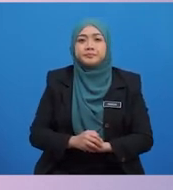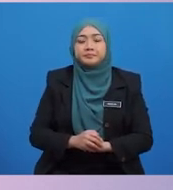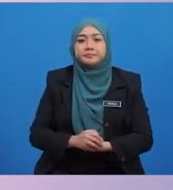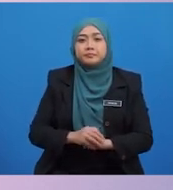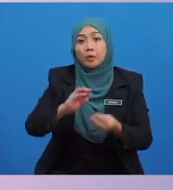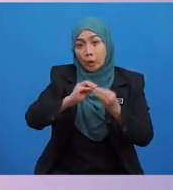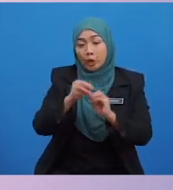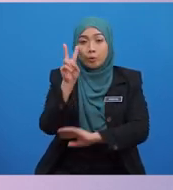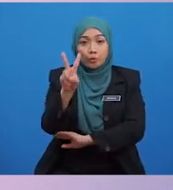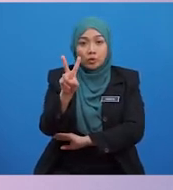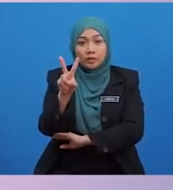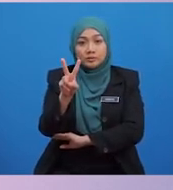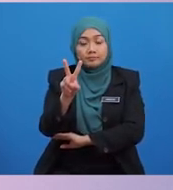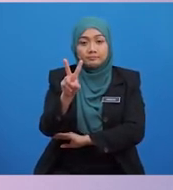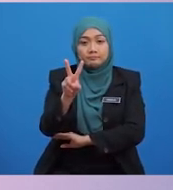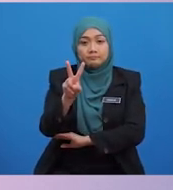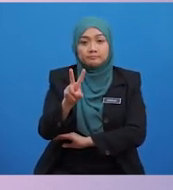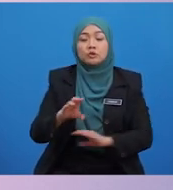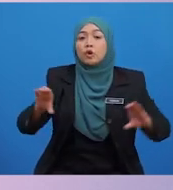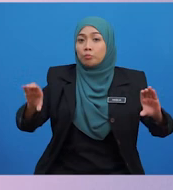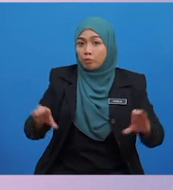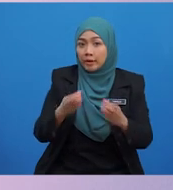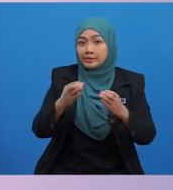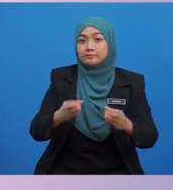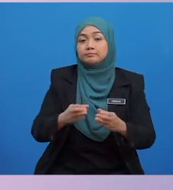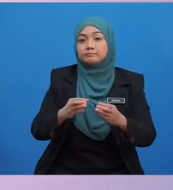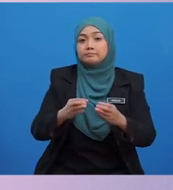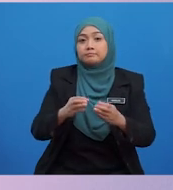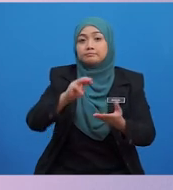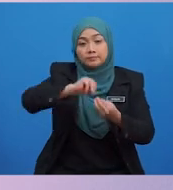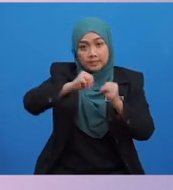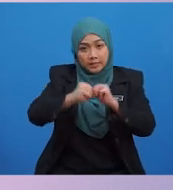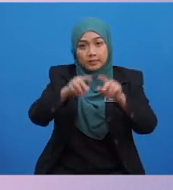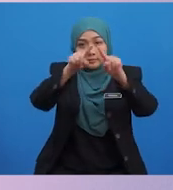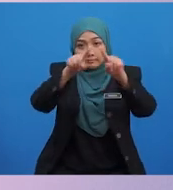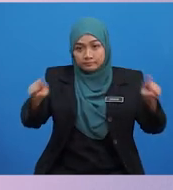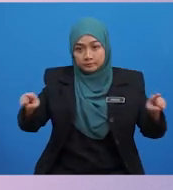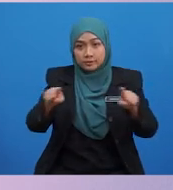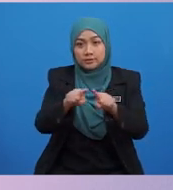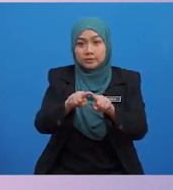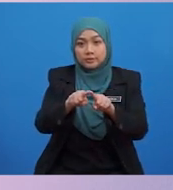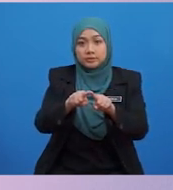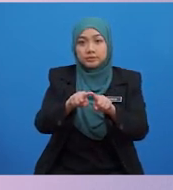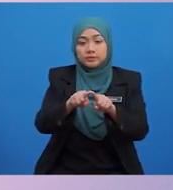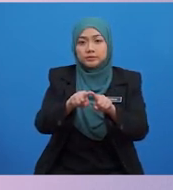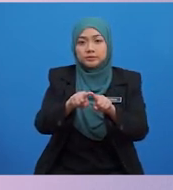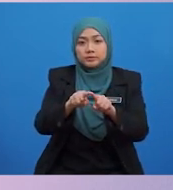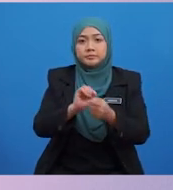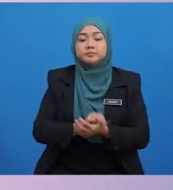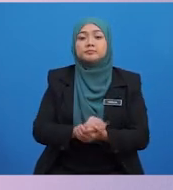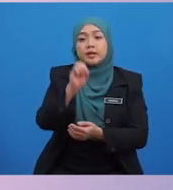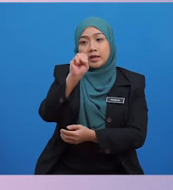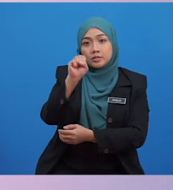kedua menyelesaikan segitiga yang melibatkan petugas sinus ketiga menentukan